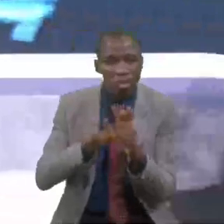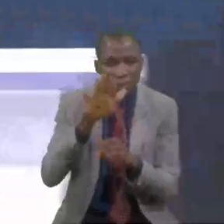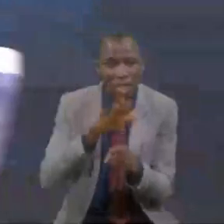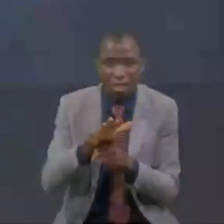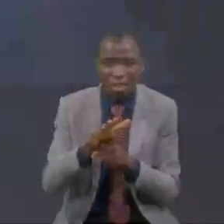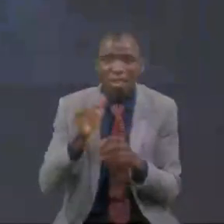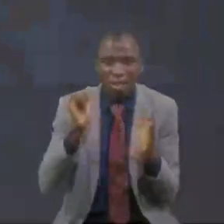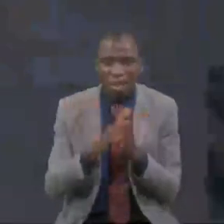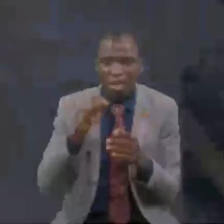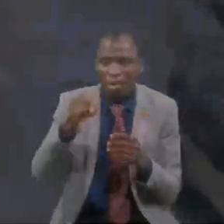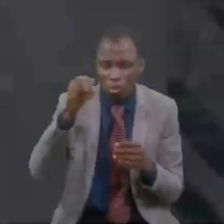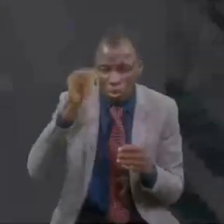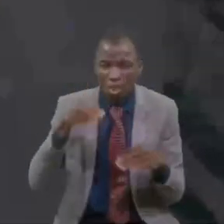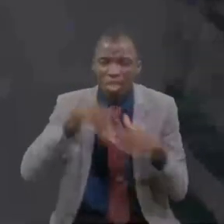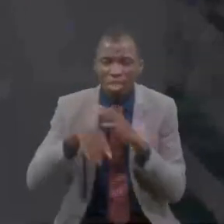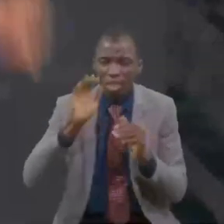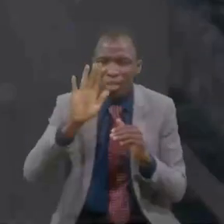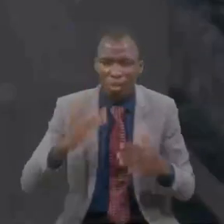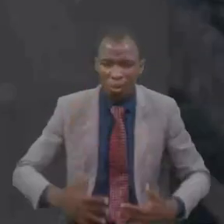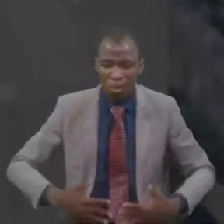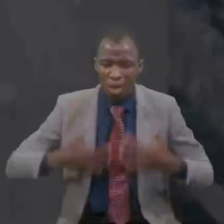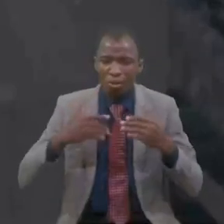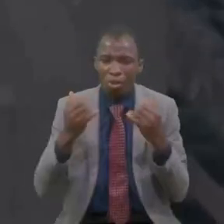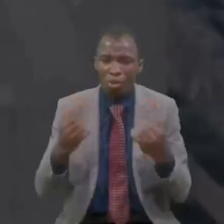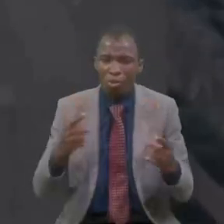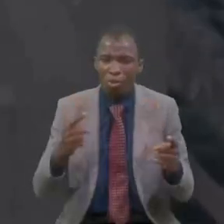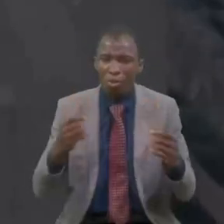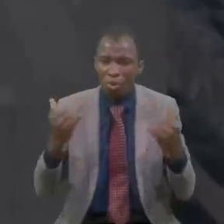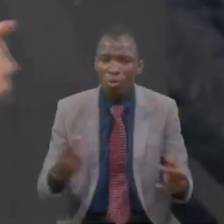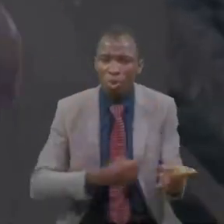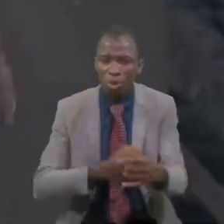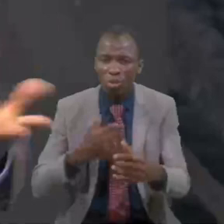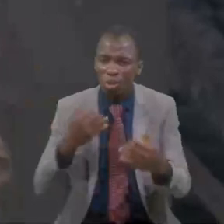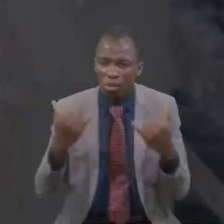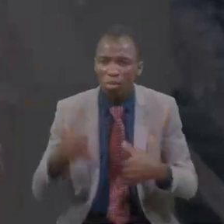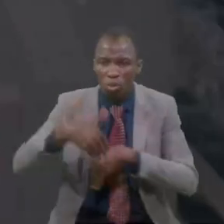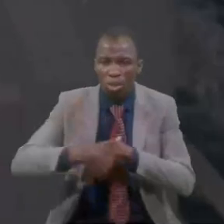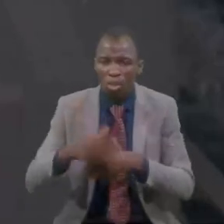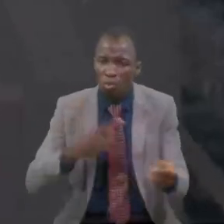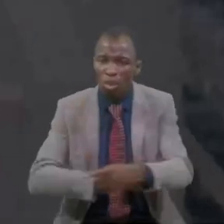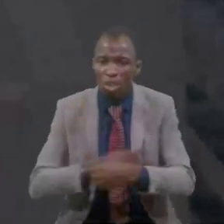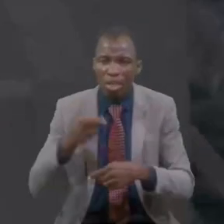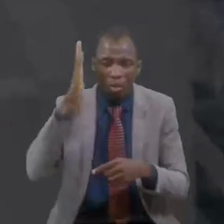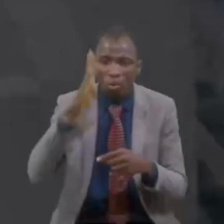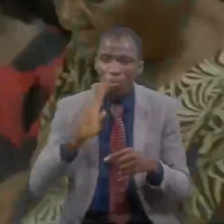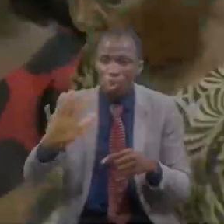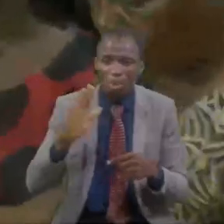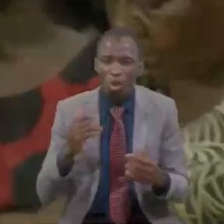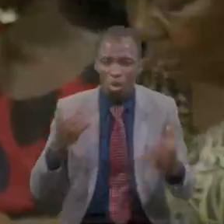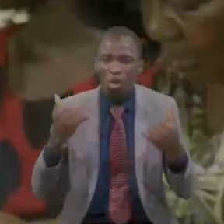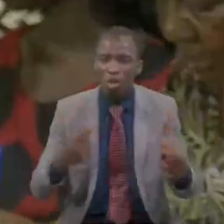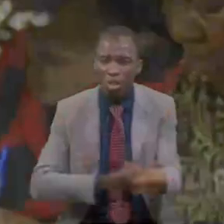suffisance dont vous avez besoin et aujourd'hui sera votre jour au nom